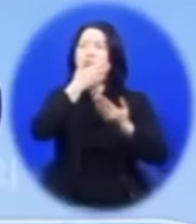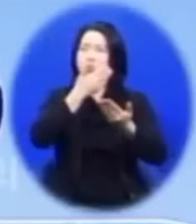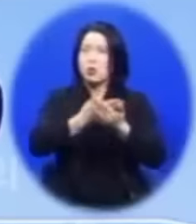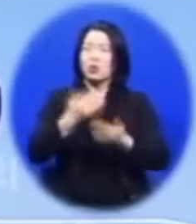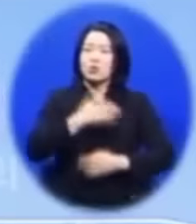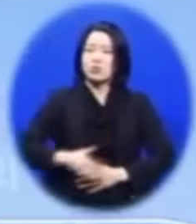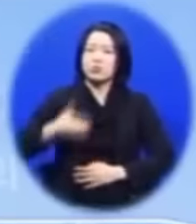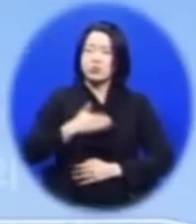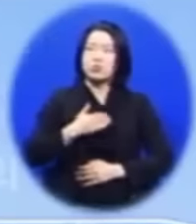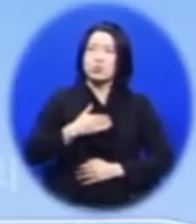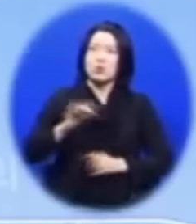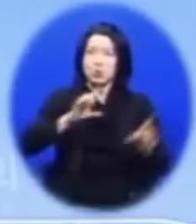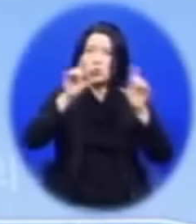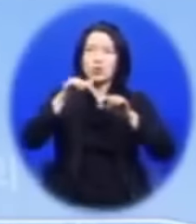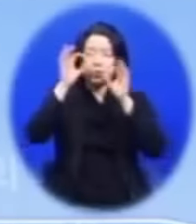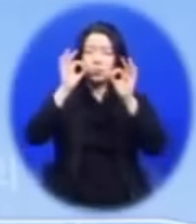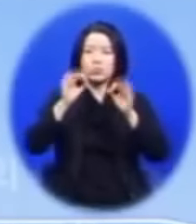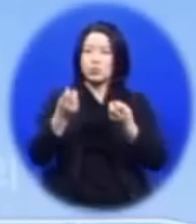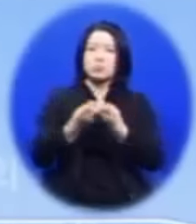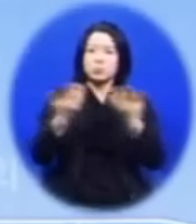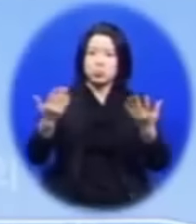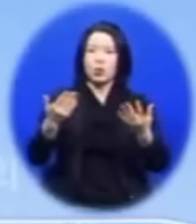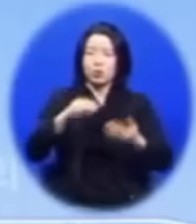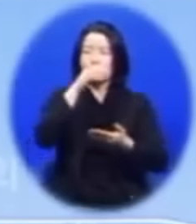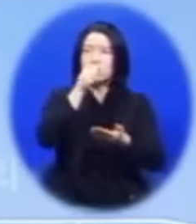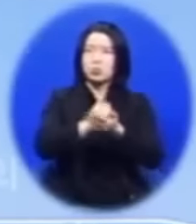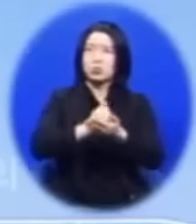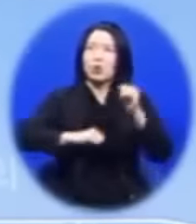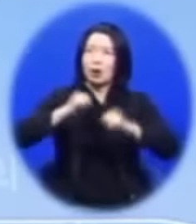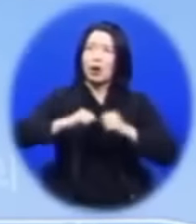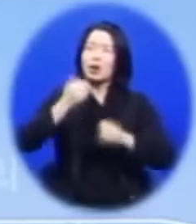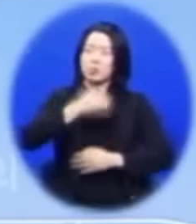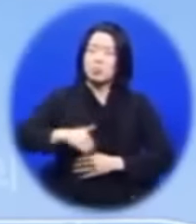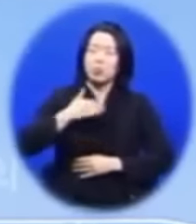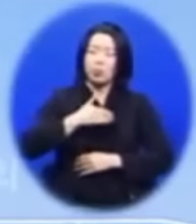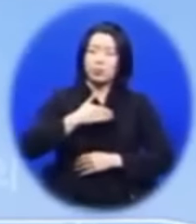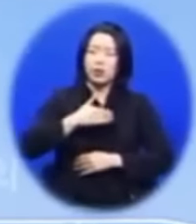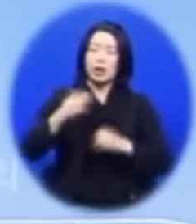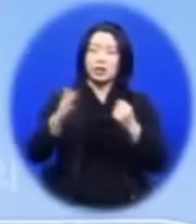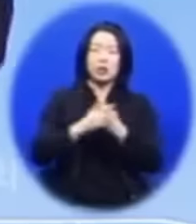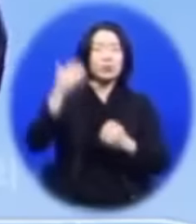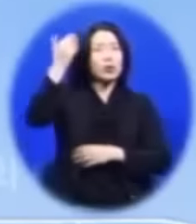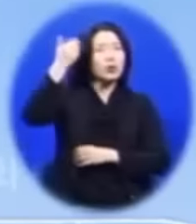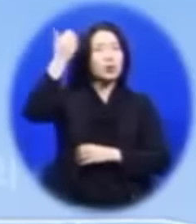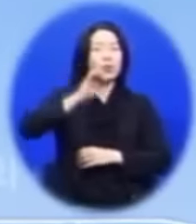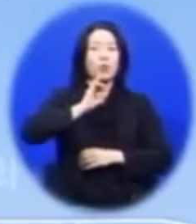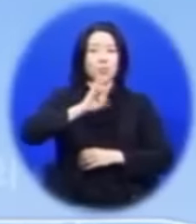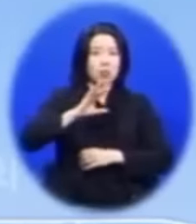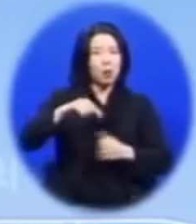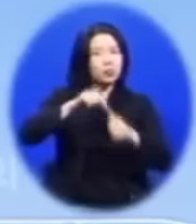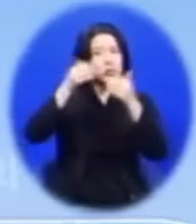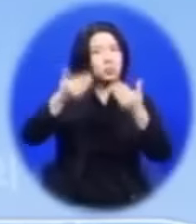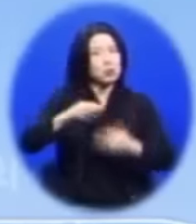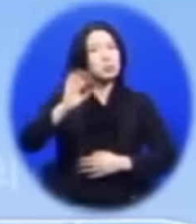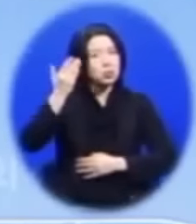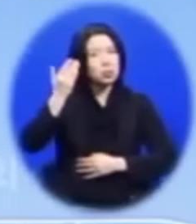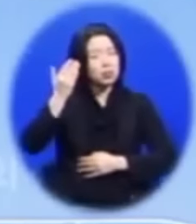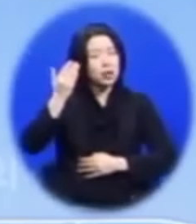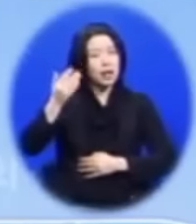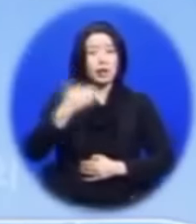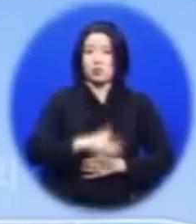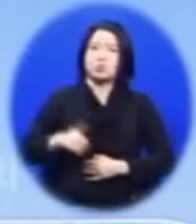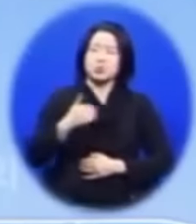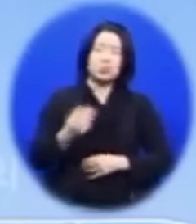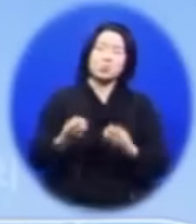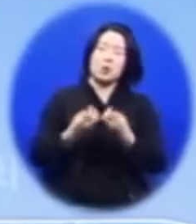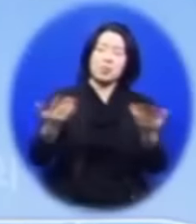육신은 살아 보니까 어쩔 수 없이 죄짓는 몸이고 그러니 영혼만 구원받으면 되는 거구나 육신은 뭐